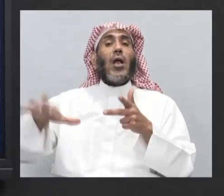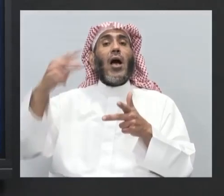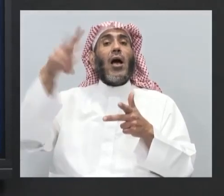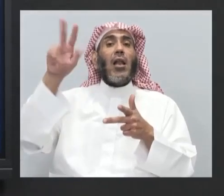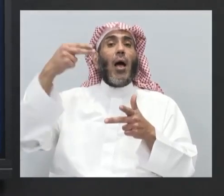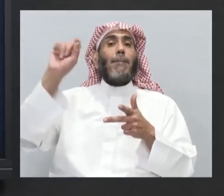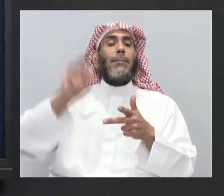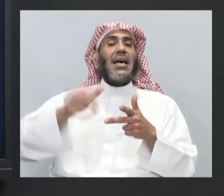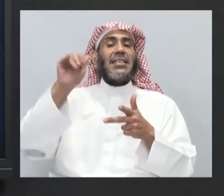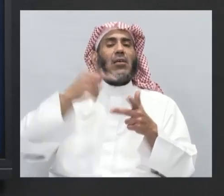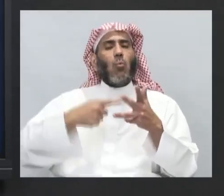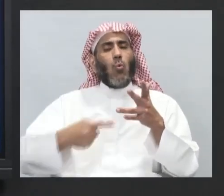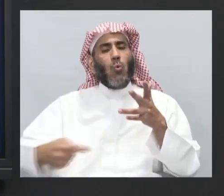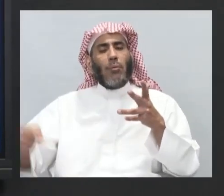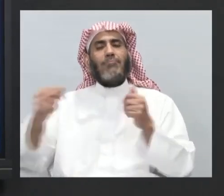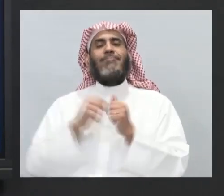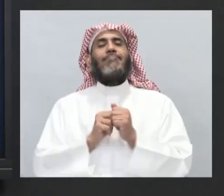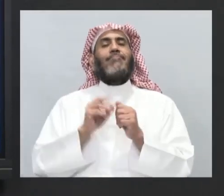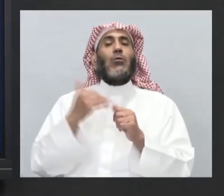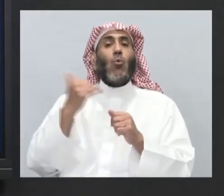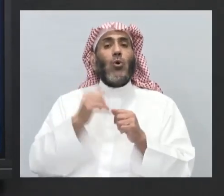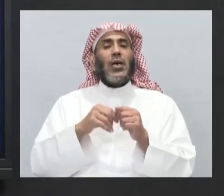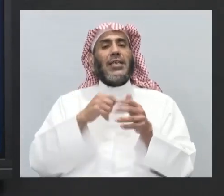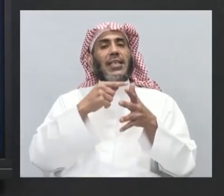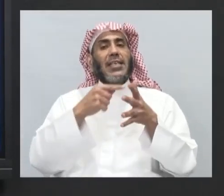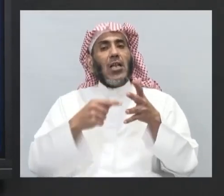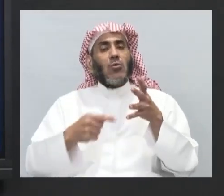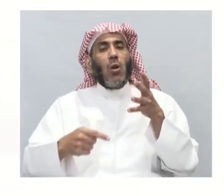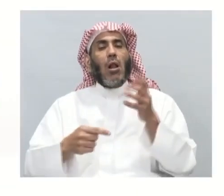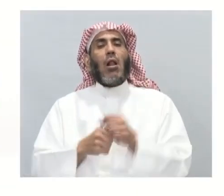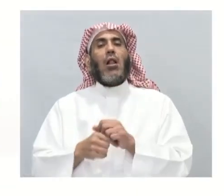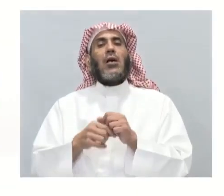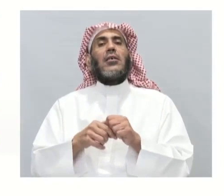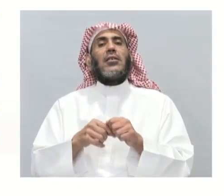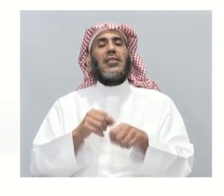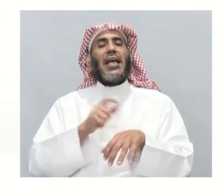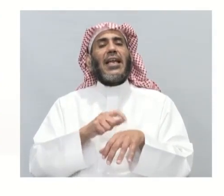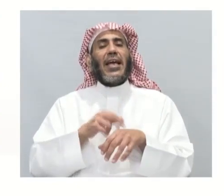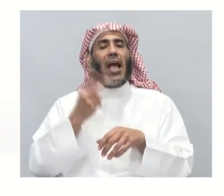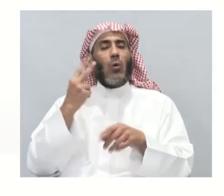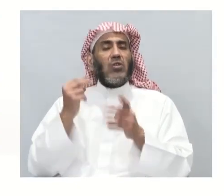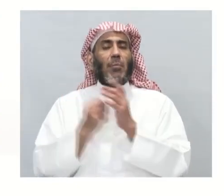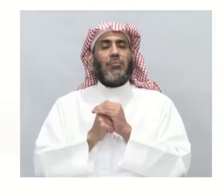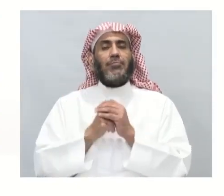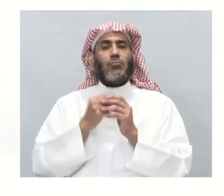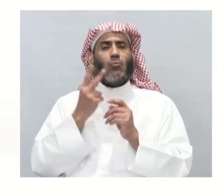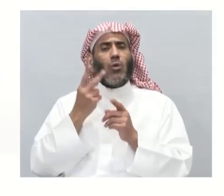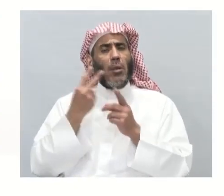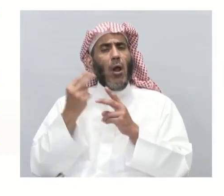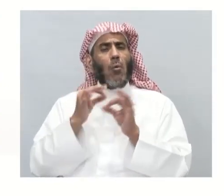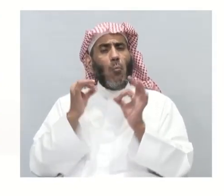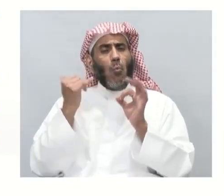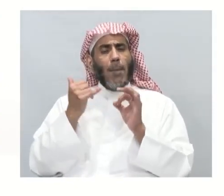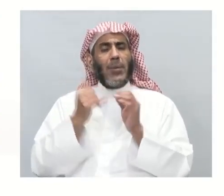بعد ذلك العصور انت هنا تراعي التسلسل كما يقال التاريخي وهذه مهمه جدا في